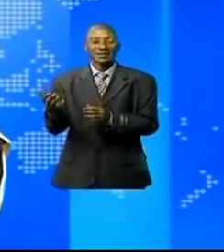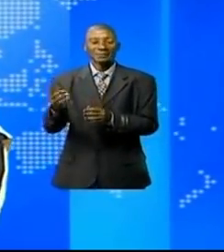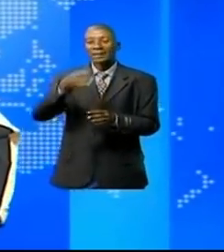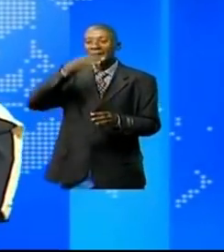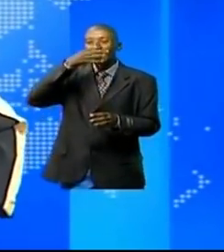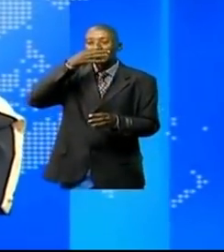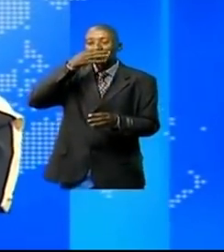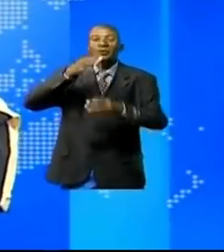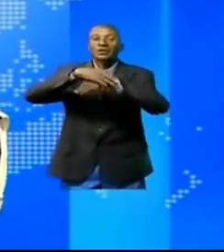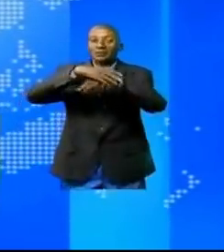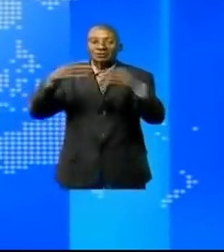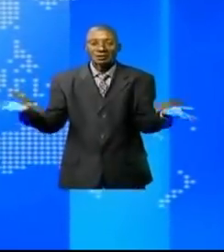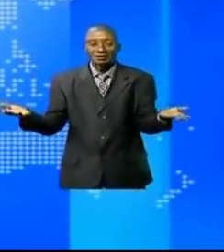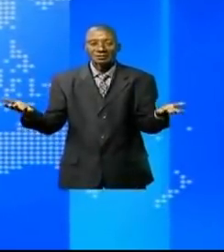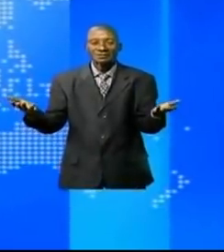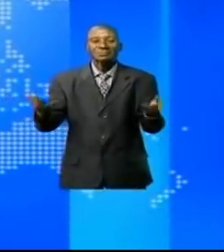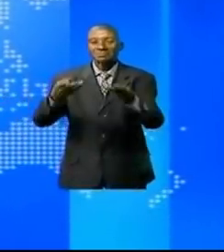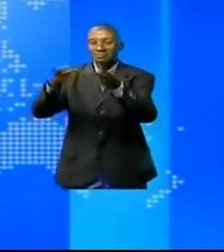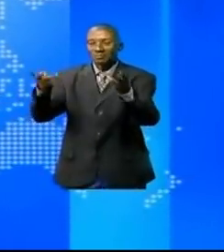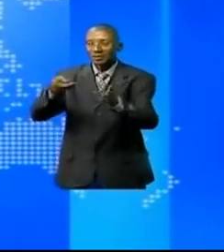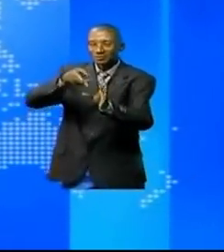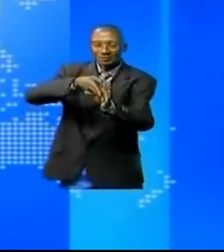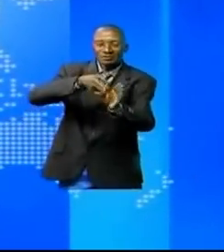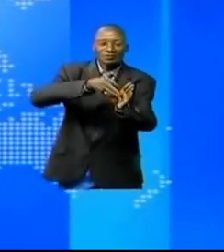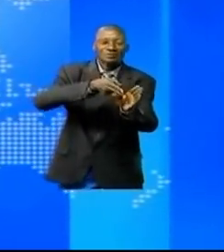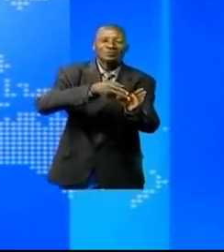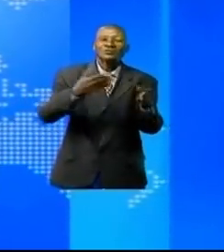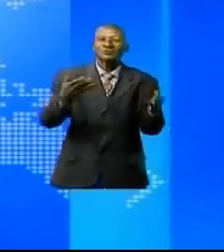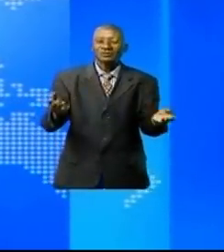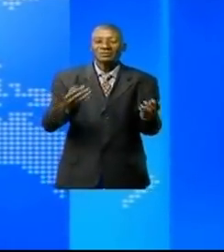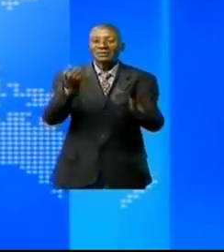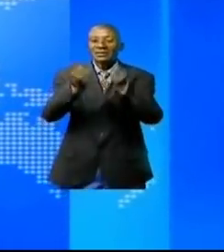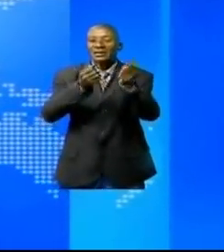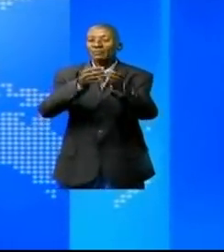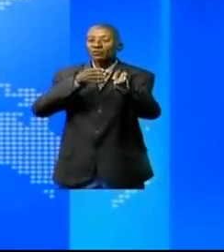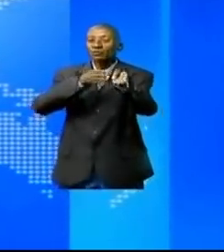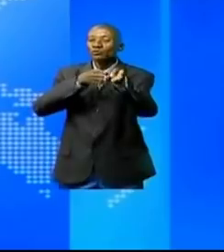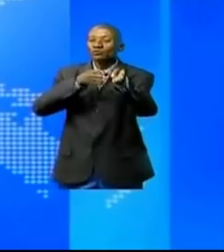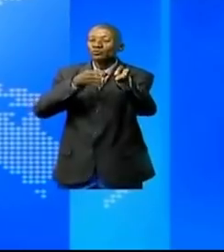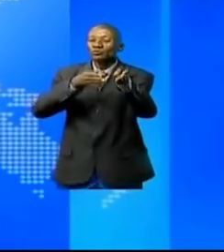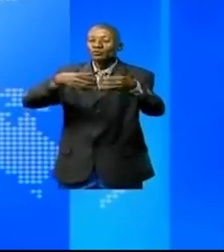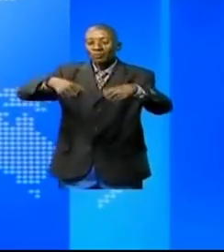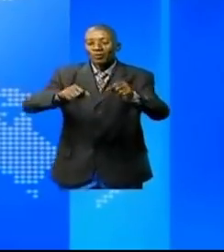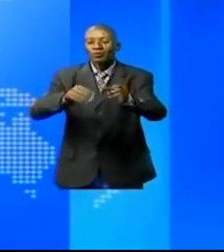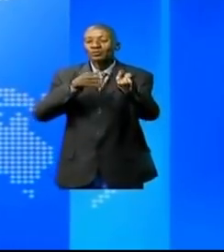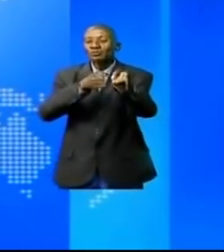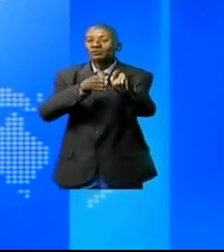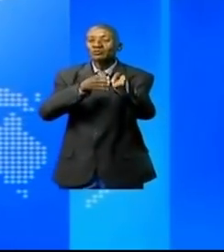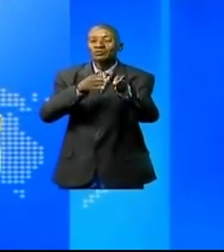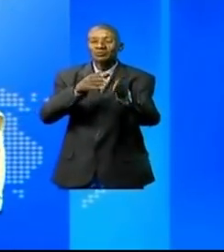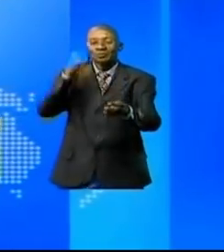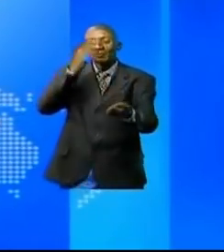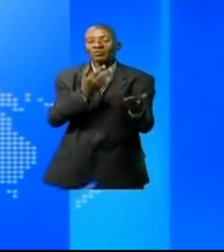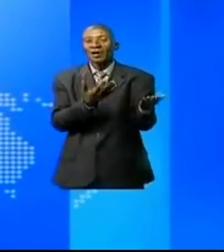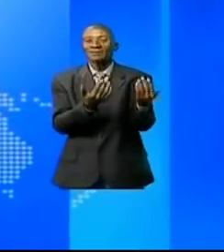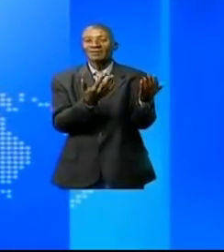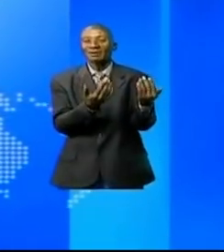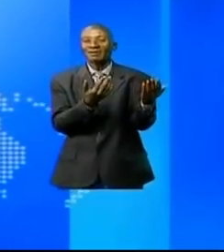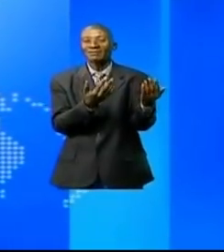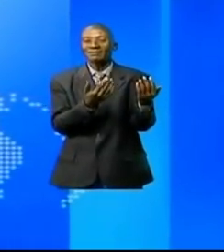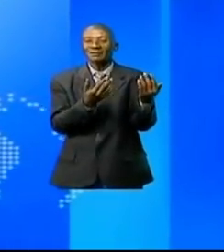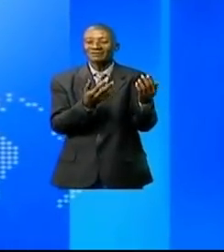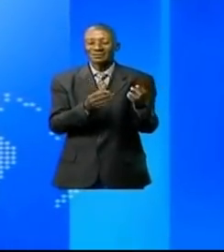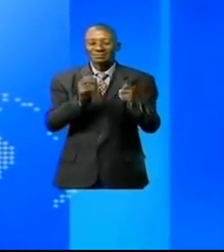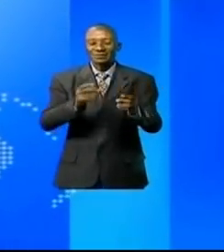les stations-service. Des longues files de véhicules sont observées dans ces stations. Du coup, la